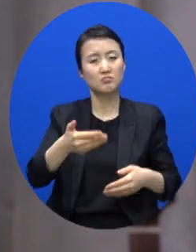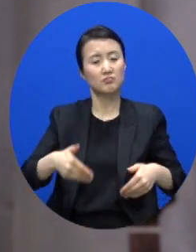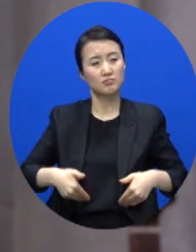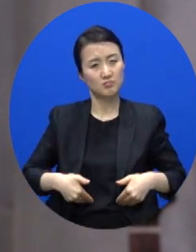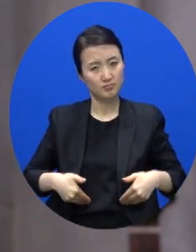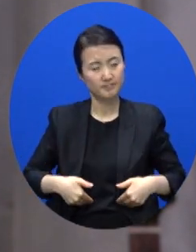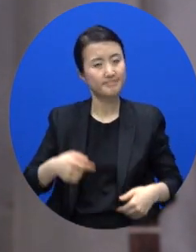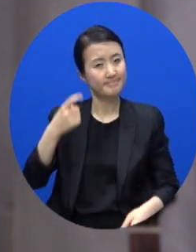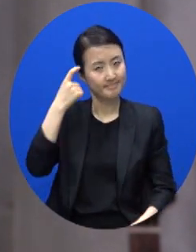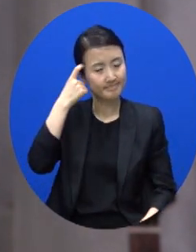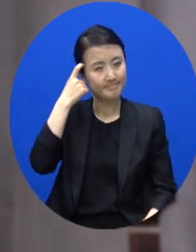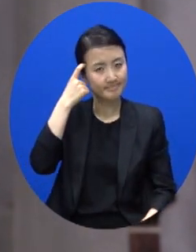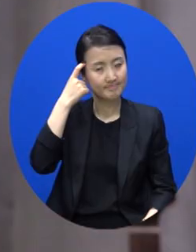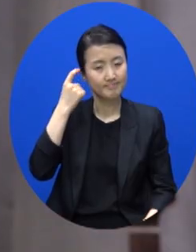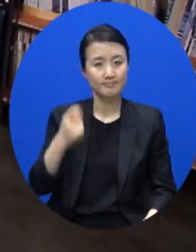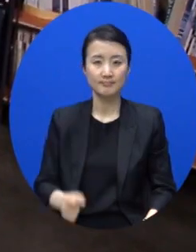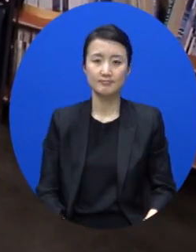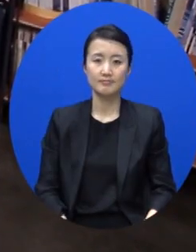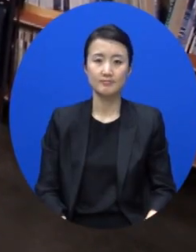이래가지고 저는